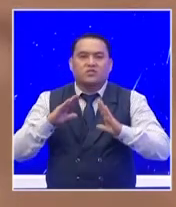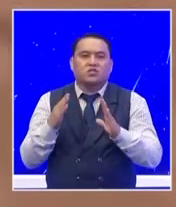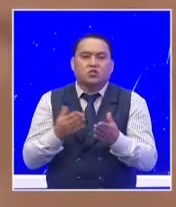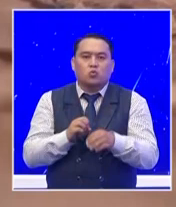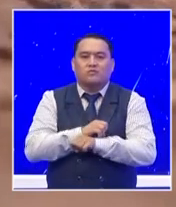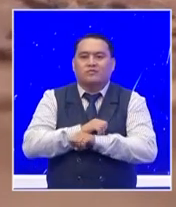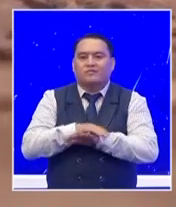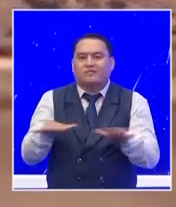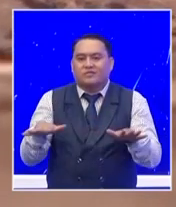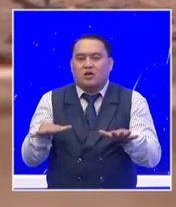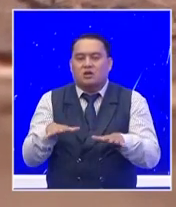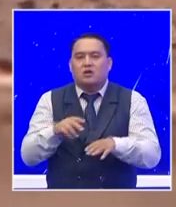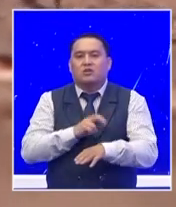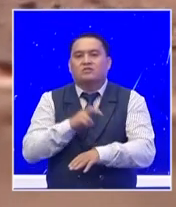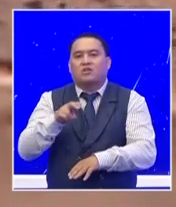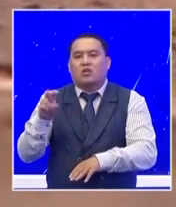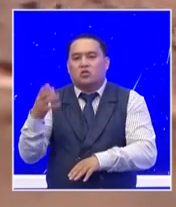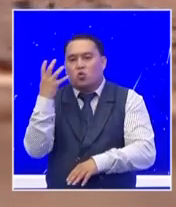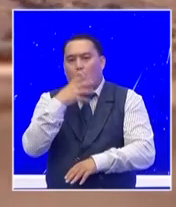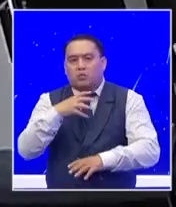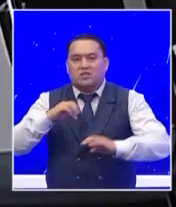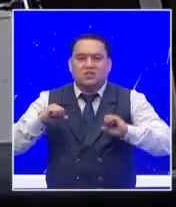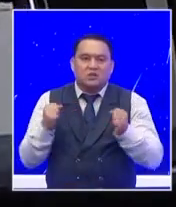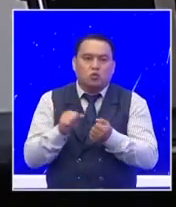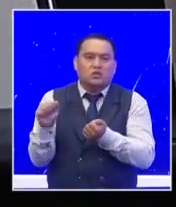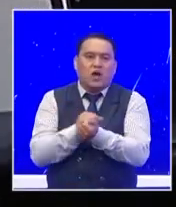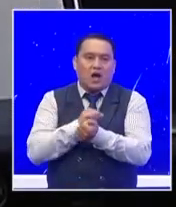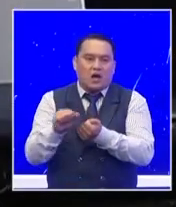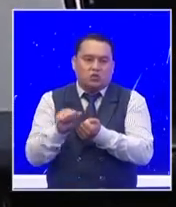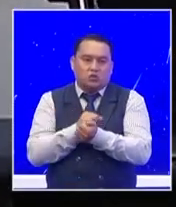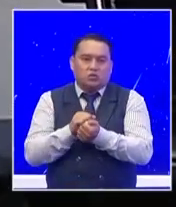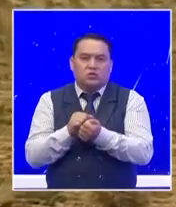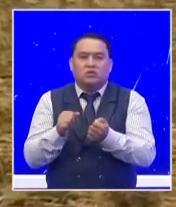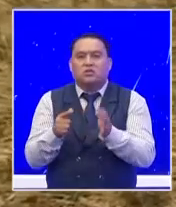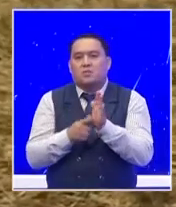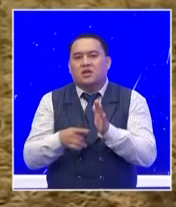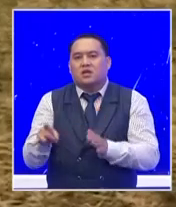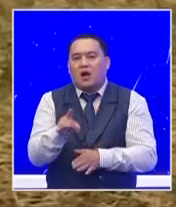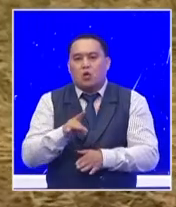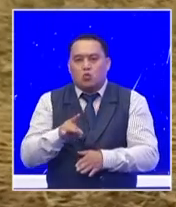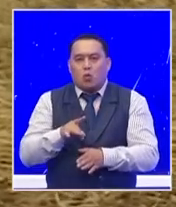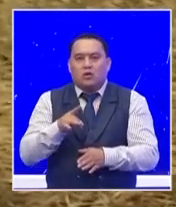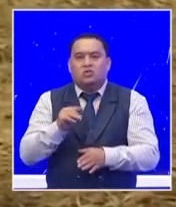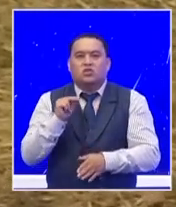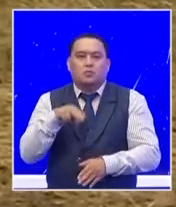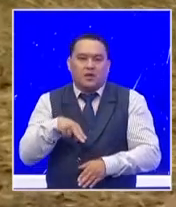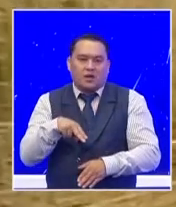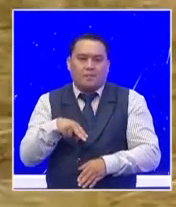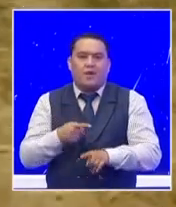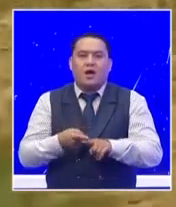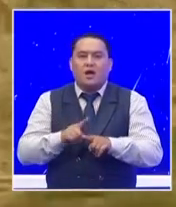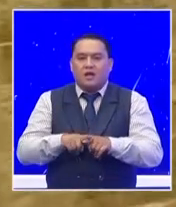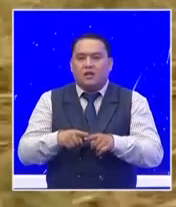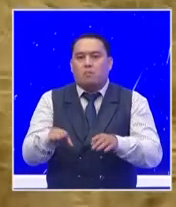с распространением саранчи ухудшилась из-за теплой зимы и засухи. В 7 районах Калмыкии введен режим чрезвычайной